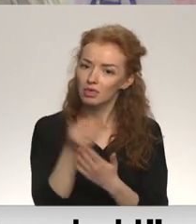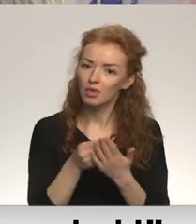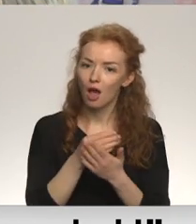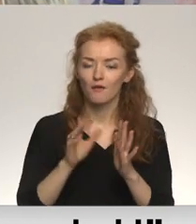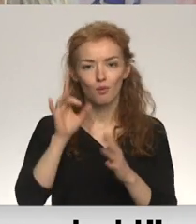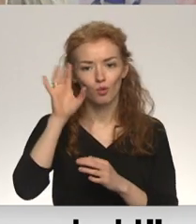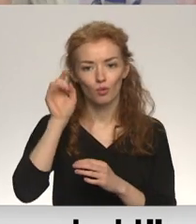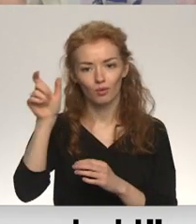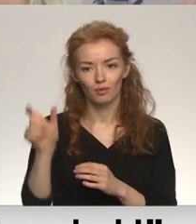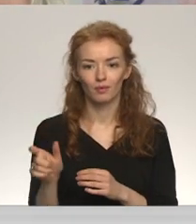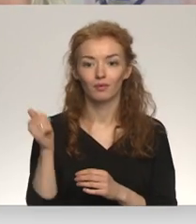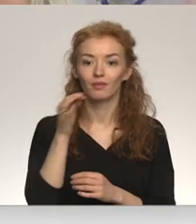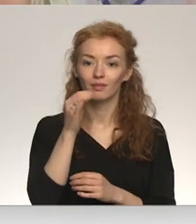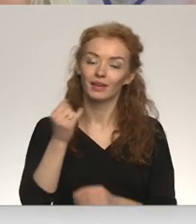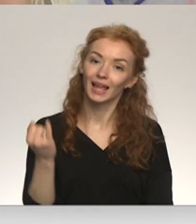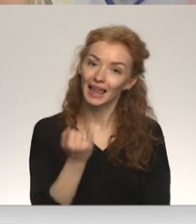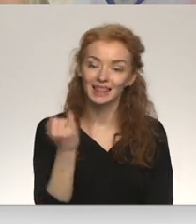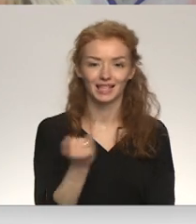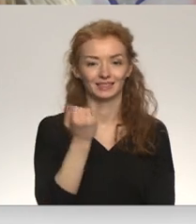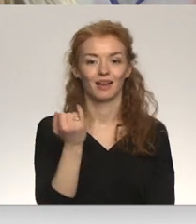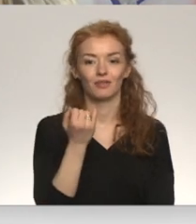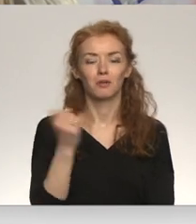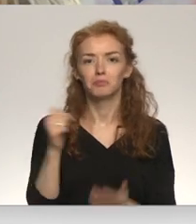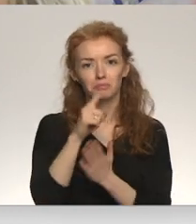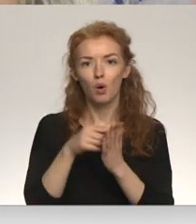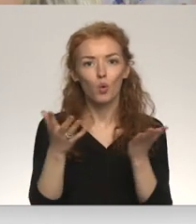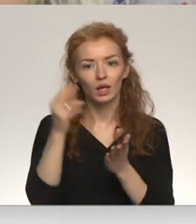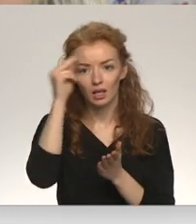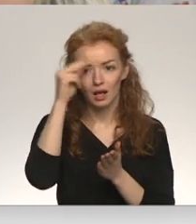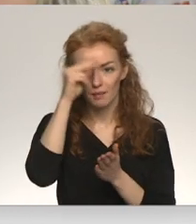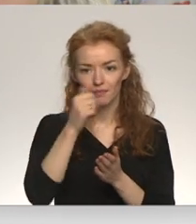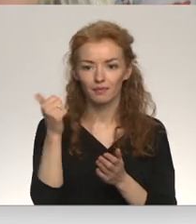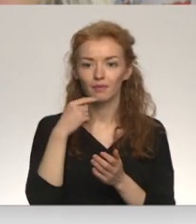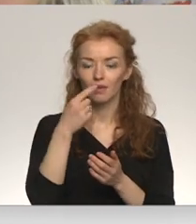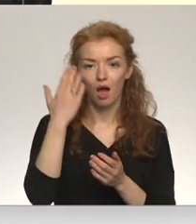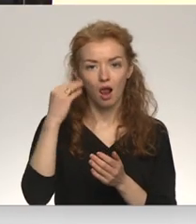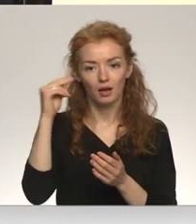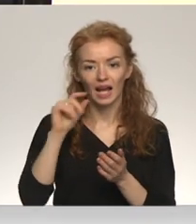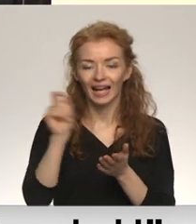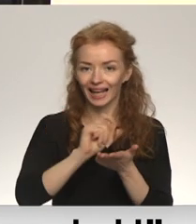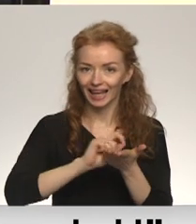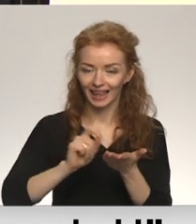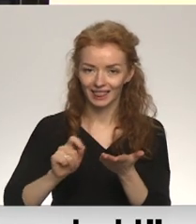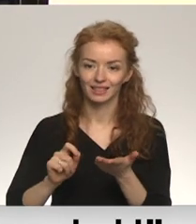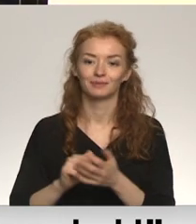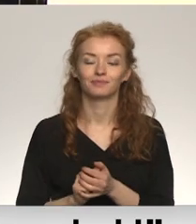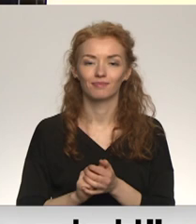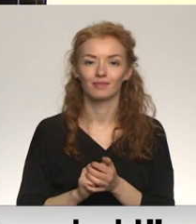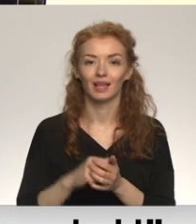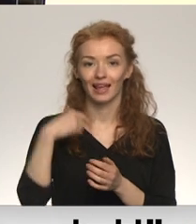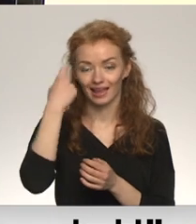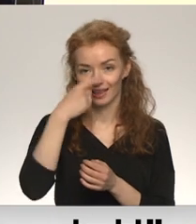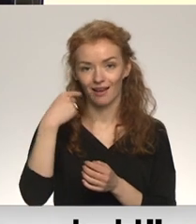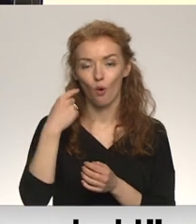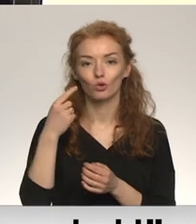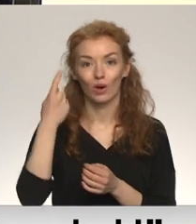populāri cilvēki? Interesanta. Un kur tu iemācījies tā zīmēt? Es grītiem zīmēju. Izstādes idejas autora fonda